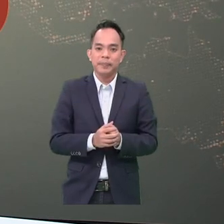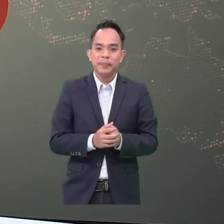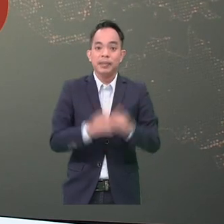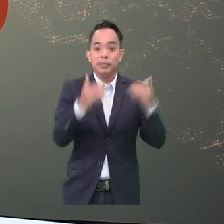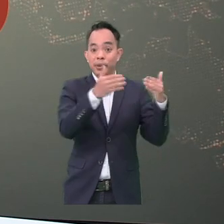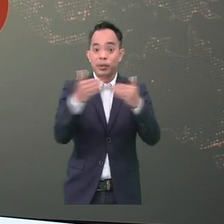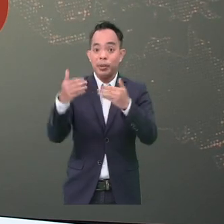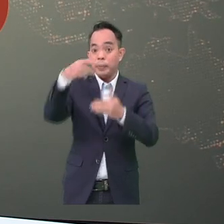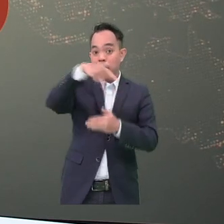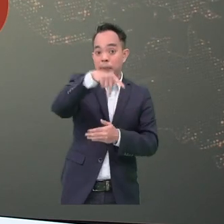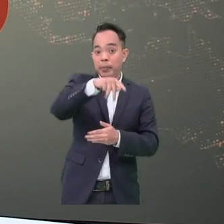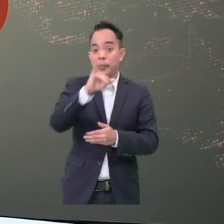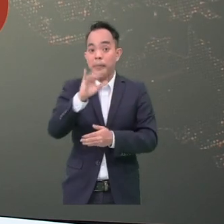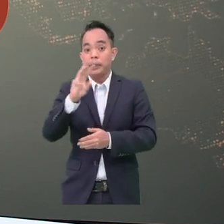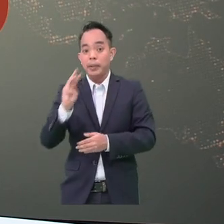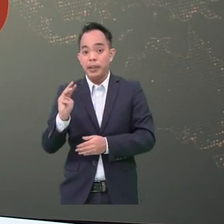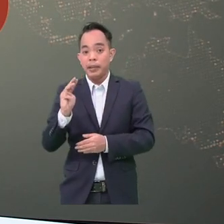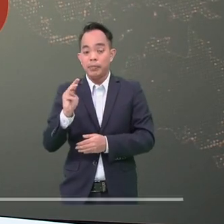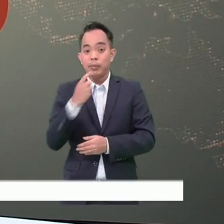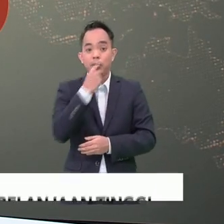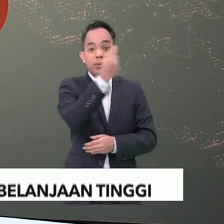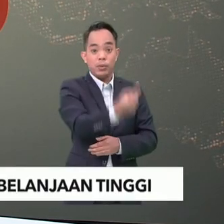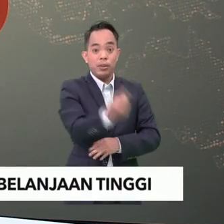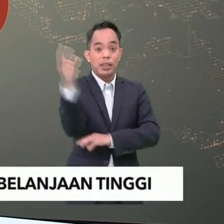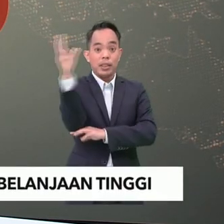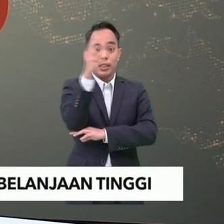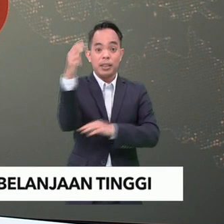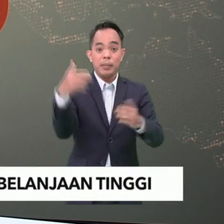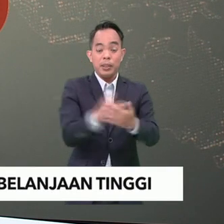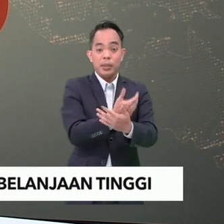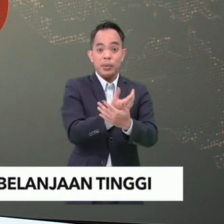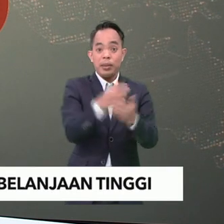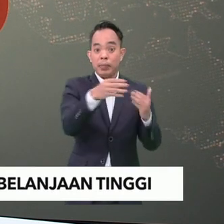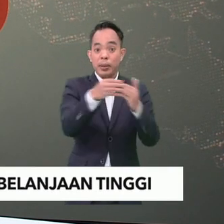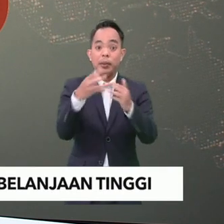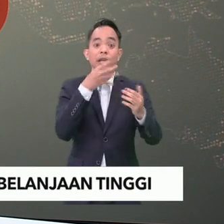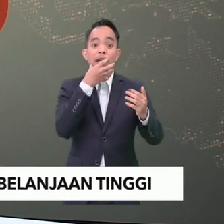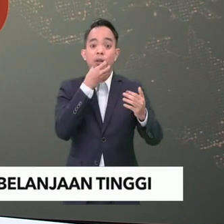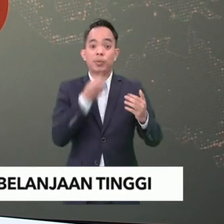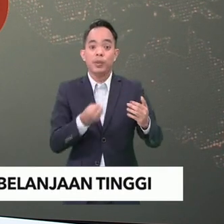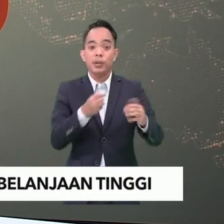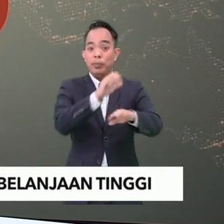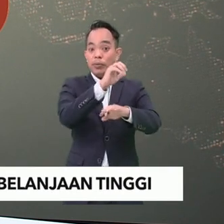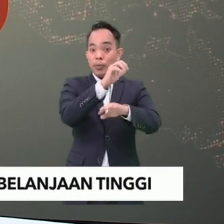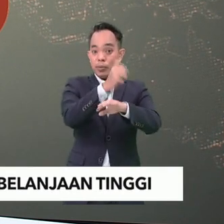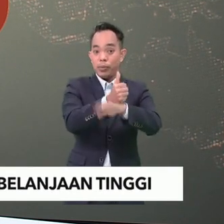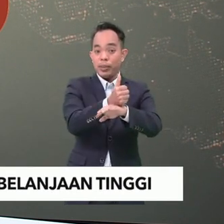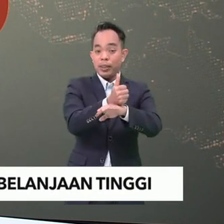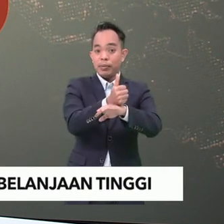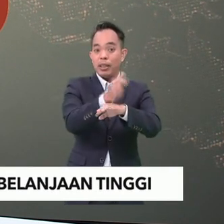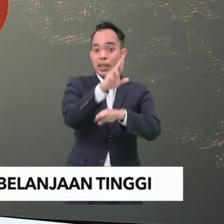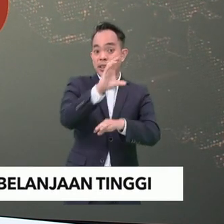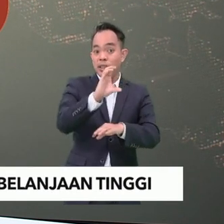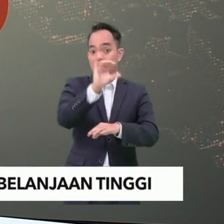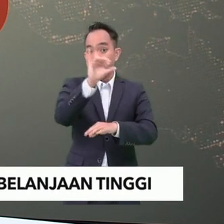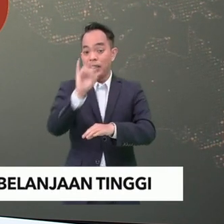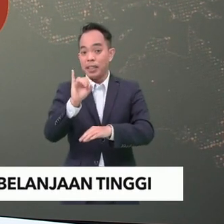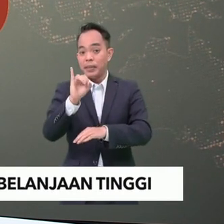persatuan pengguna Islam Malaysia ppim menggese kerajaan baharu dipimpin Ratu Sri Anwar Ibrahim menumbuhkan surahan